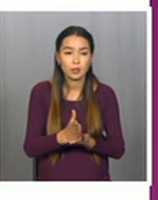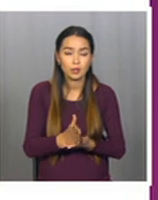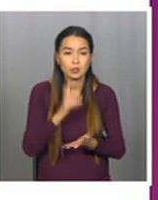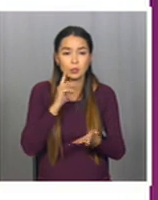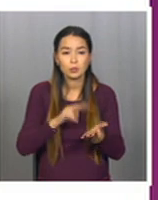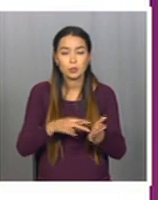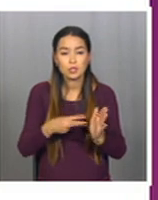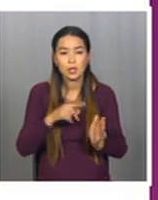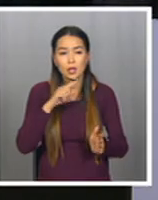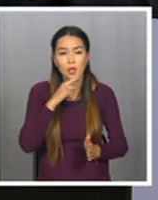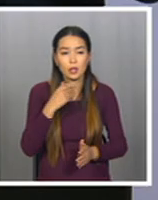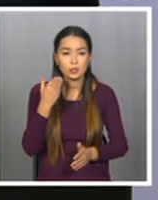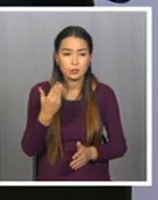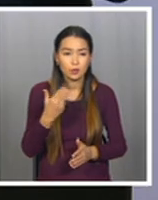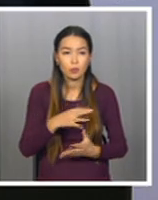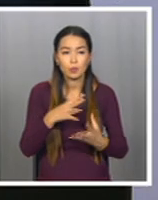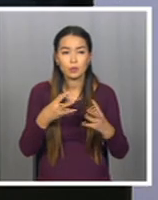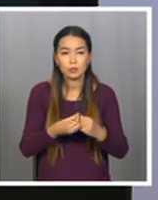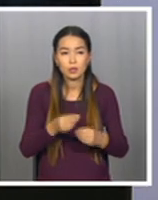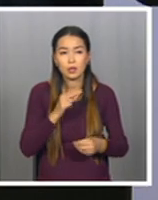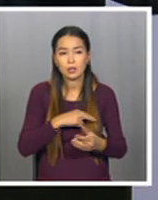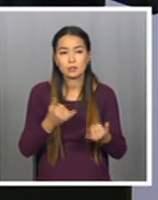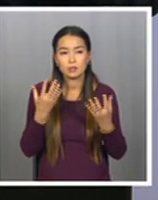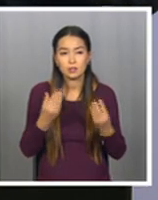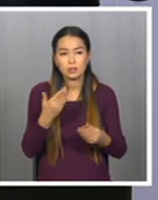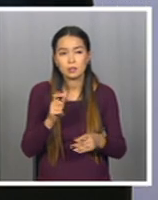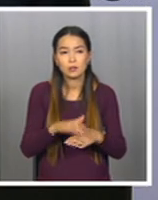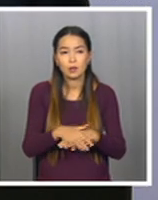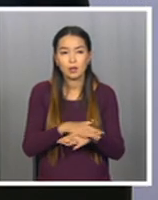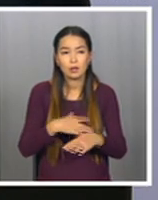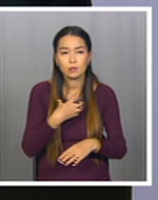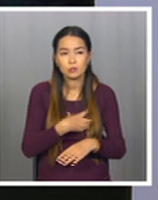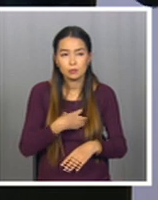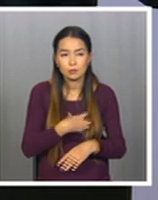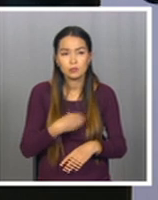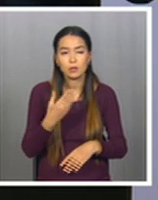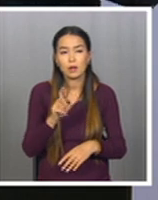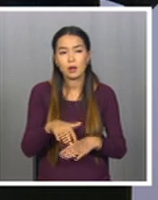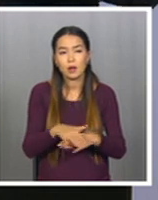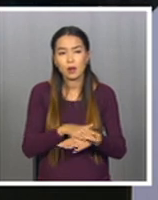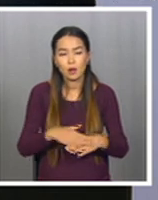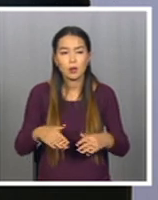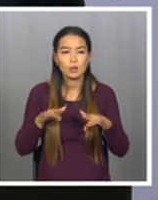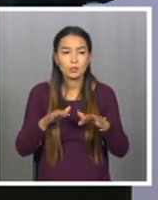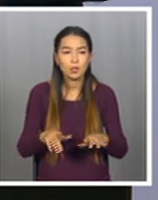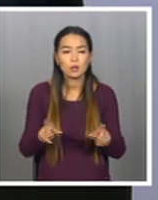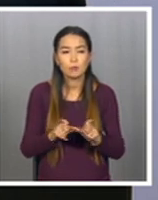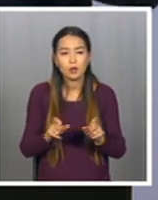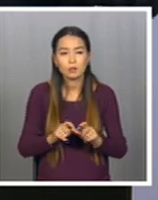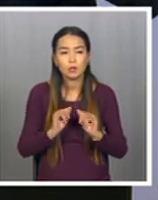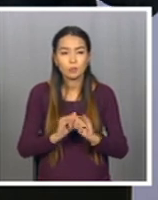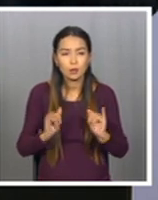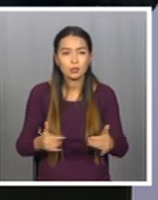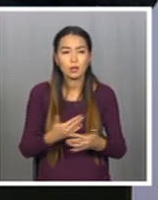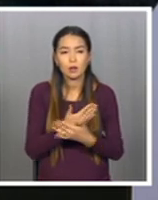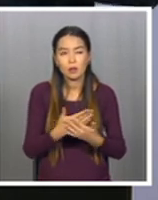жоспарлы экономиканың сипатынан енді халыққа қажетті халық шаруашылығы тауарларын өндіретін экономикалық